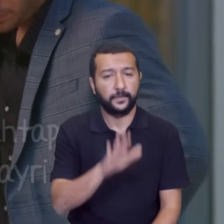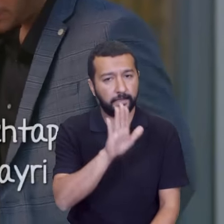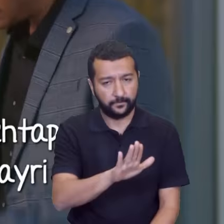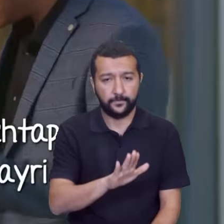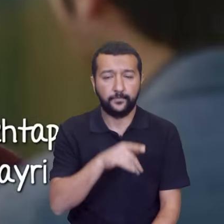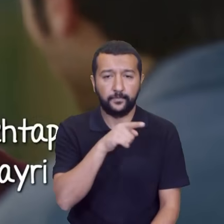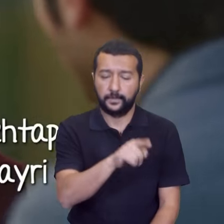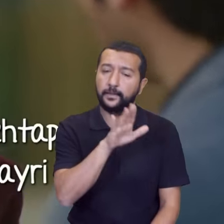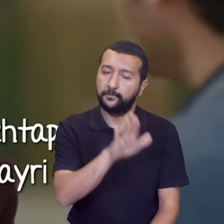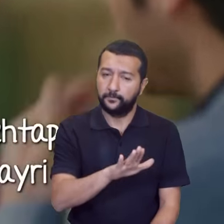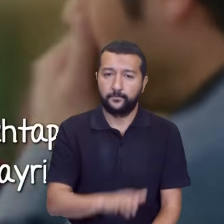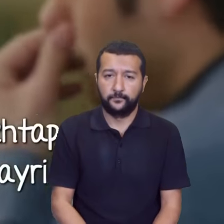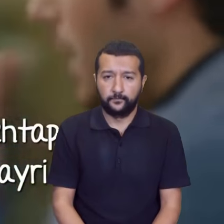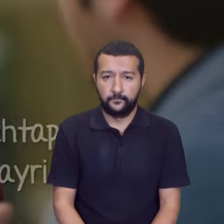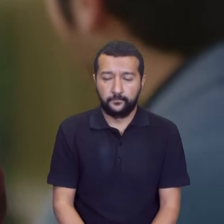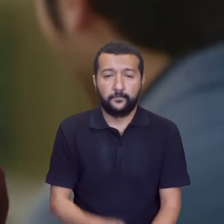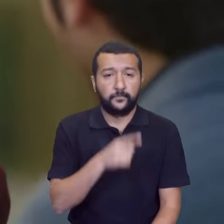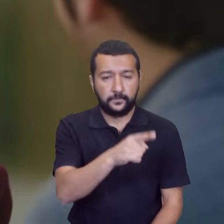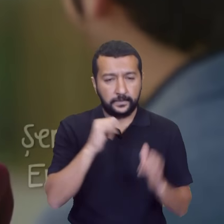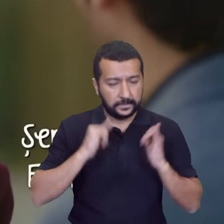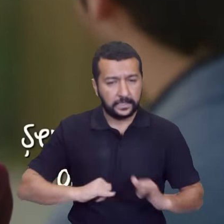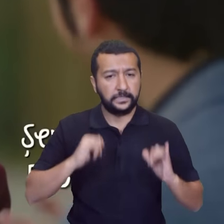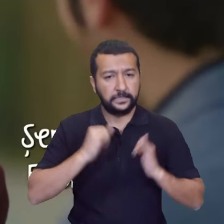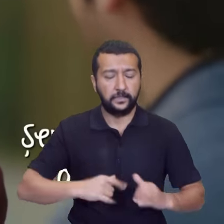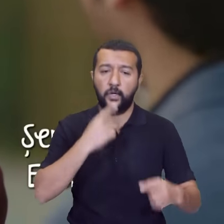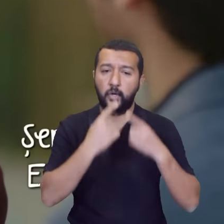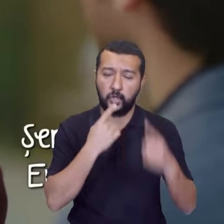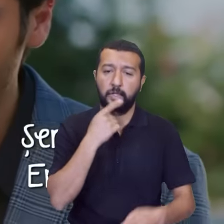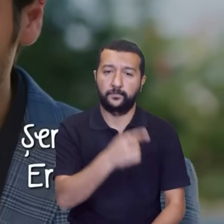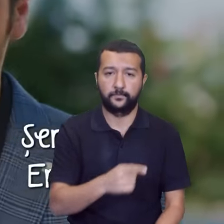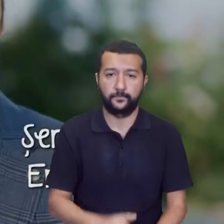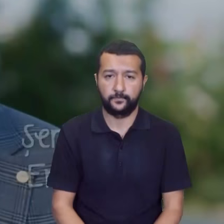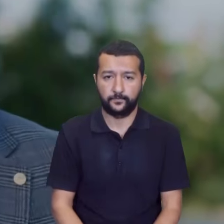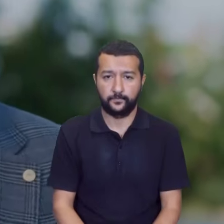Tamam. Yani tamam. Sakin sakin konuşalım. Yani.